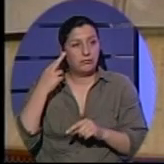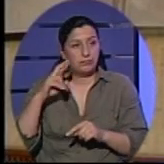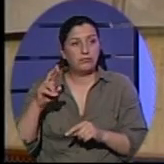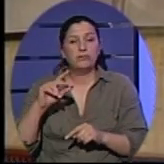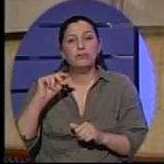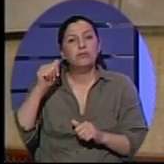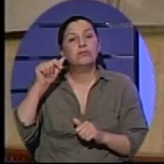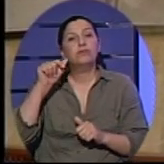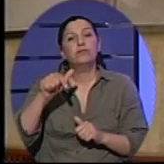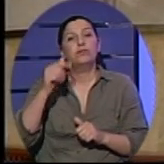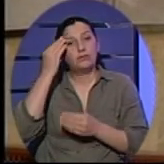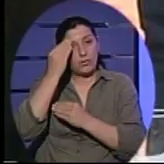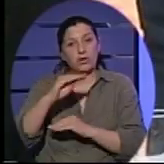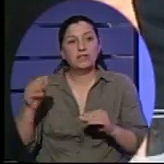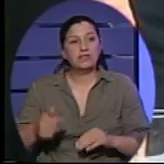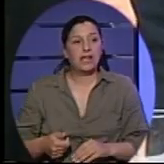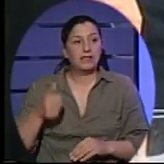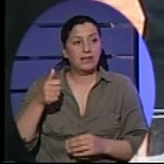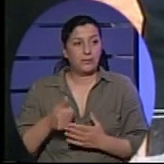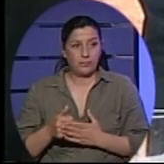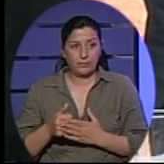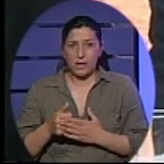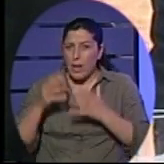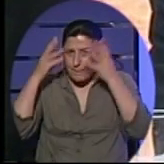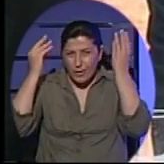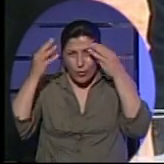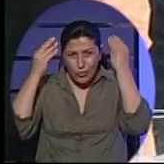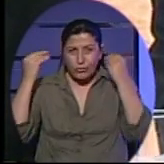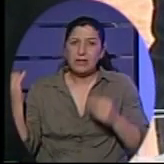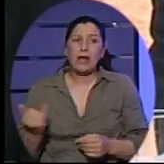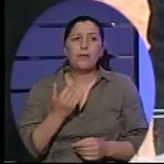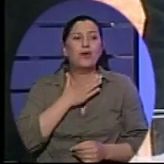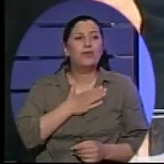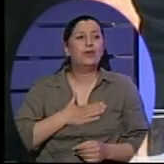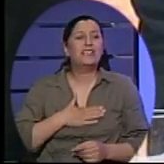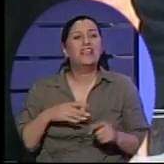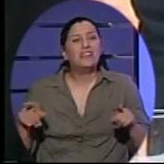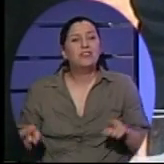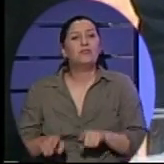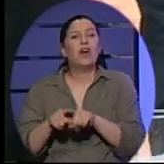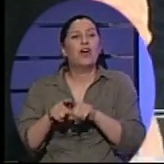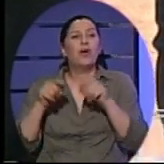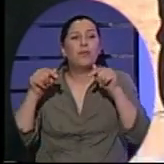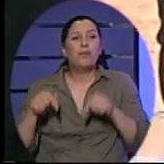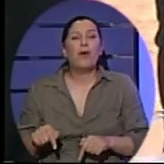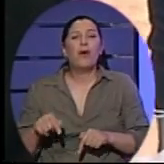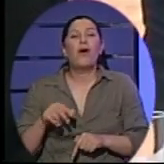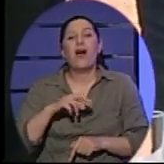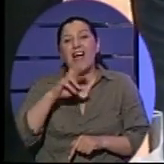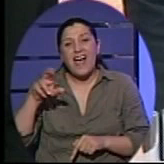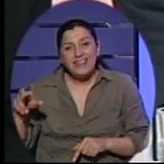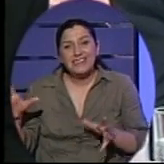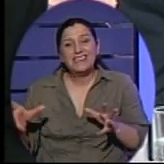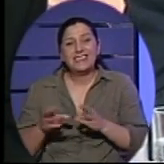שחזון שעליו הכריז היום הנשיא בן גויון בגוון תמיד רצה יבנה ואוקספורד אז כאן יהיה רהט